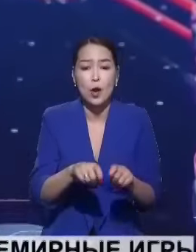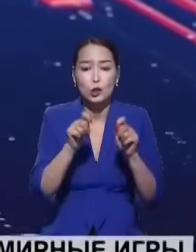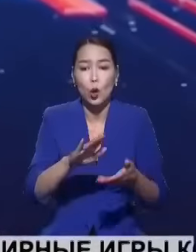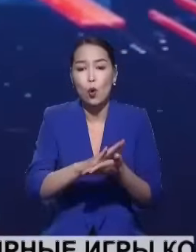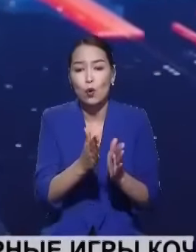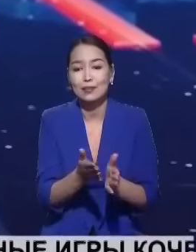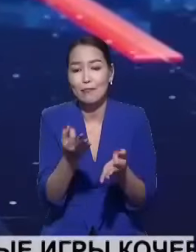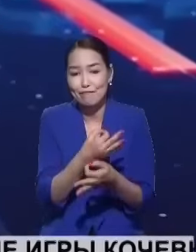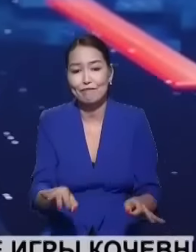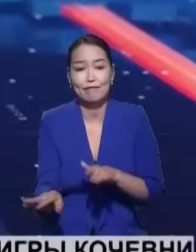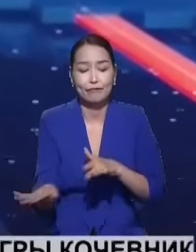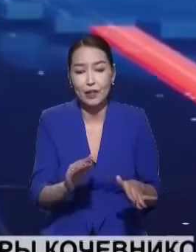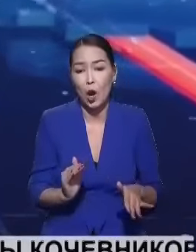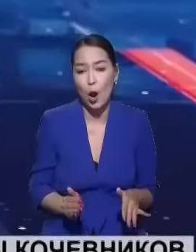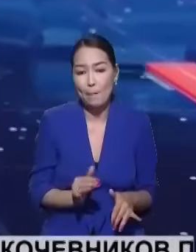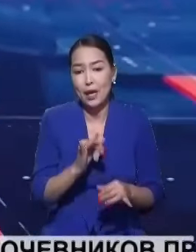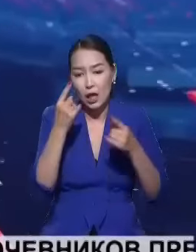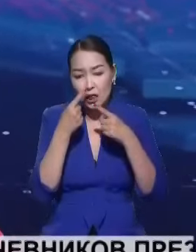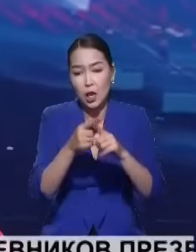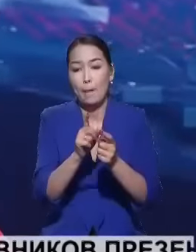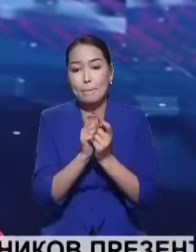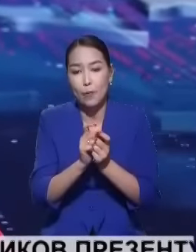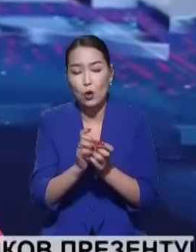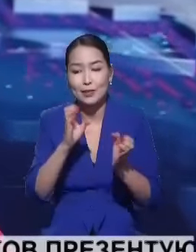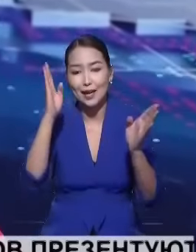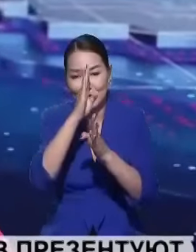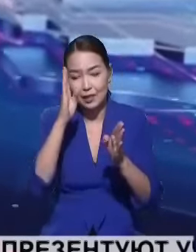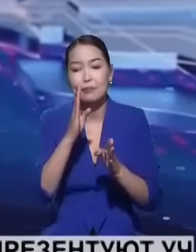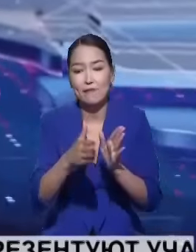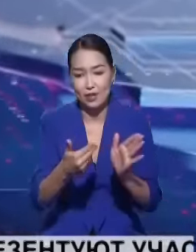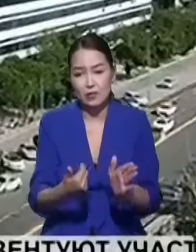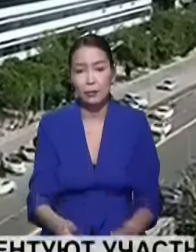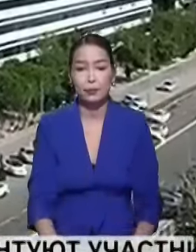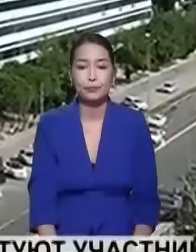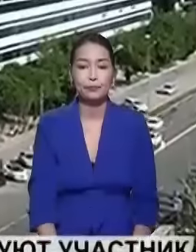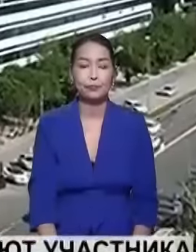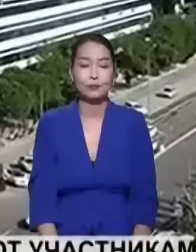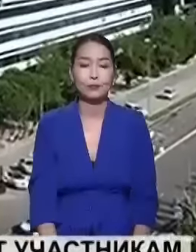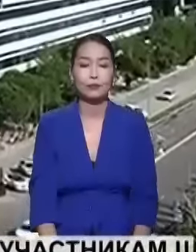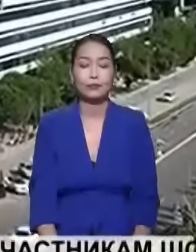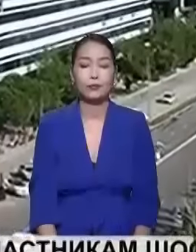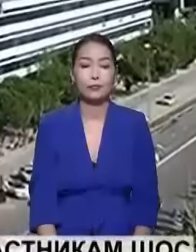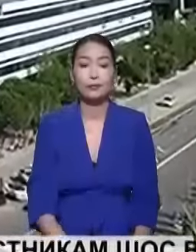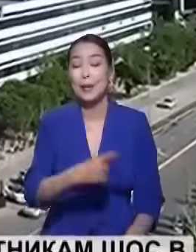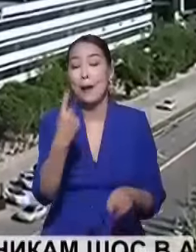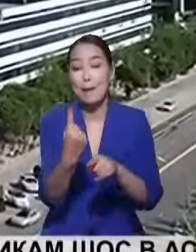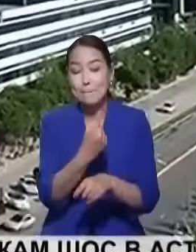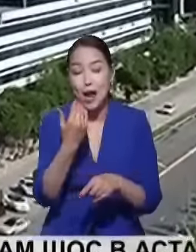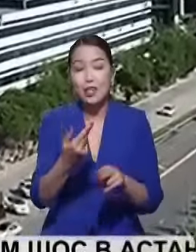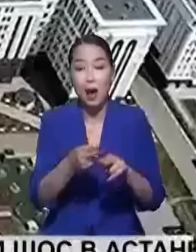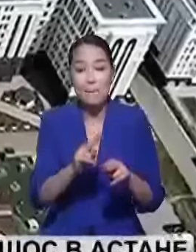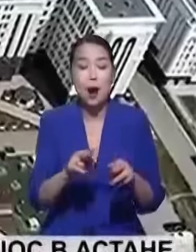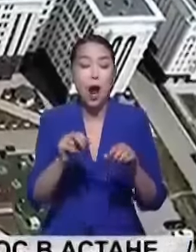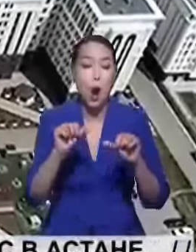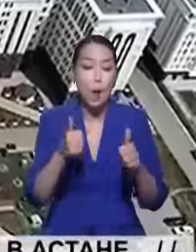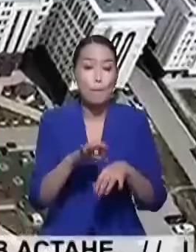для свободного передвижения капитала и технологий, борьба с климатическими вызовами. Саммит ШОС впервые прошел в формате